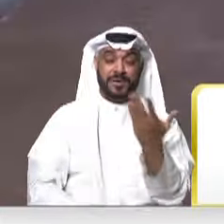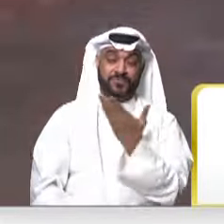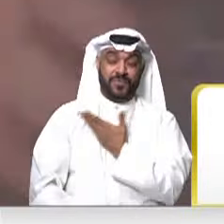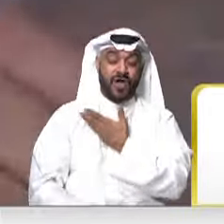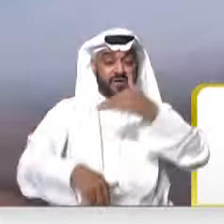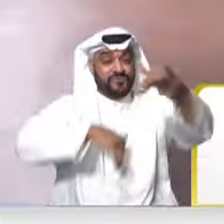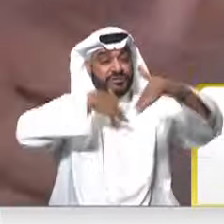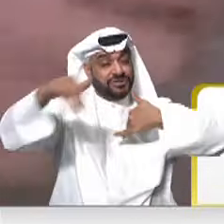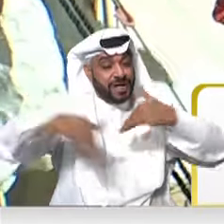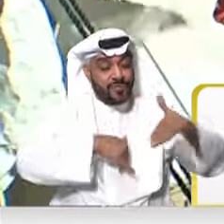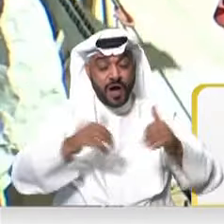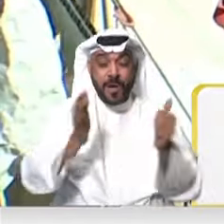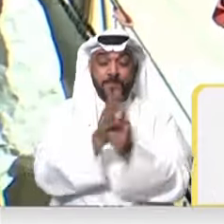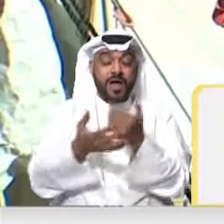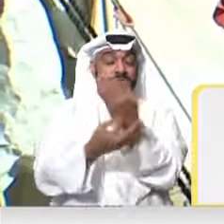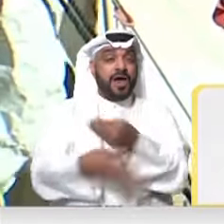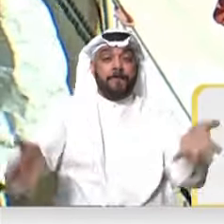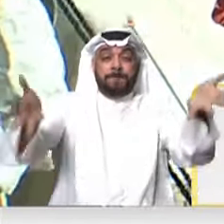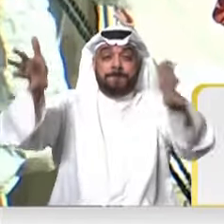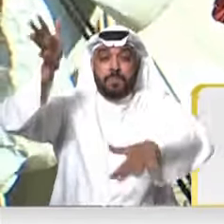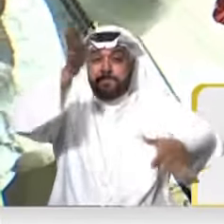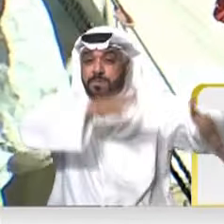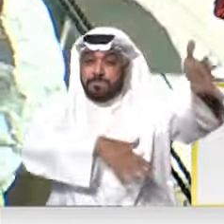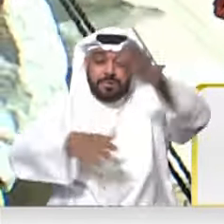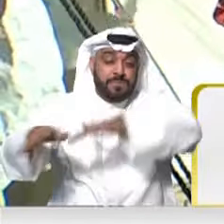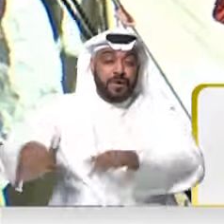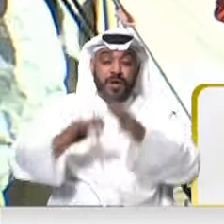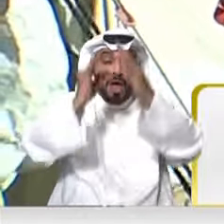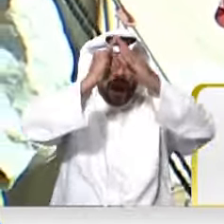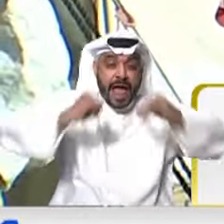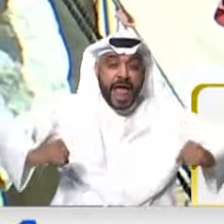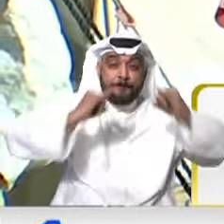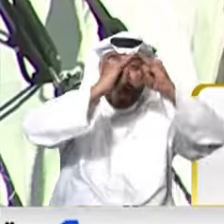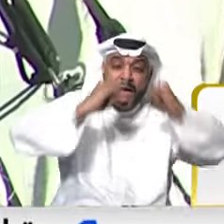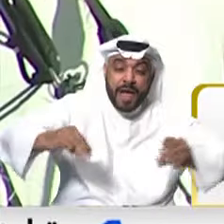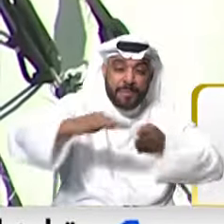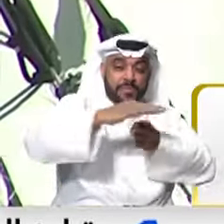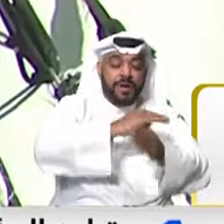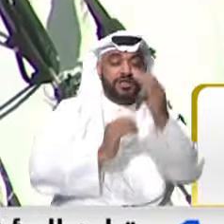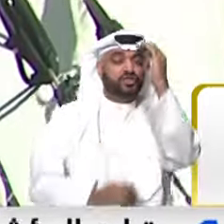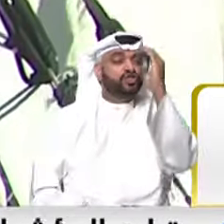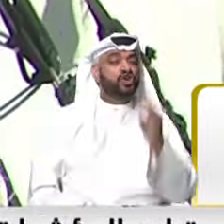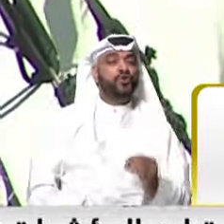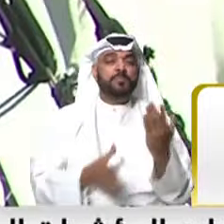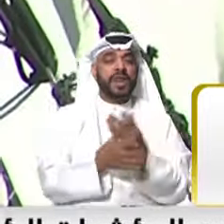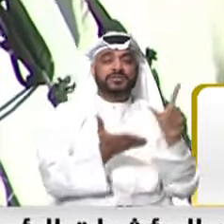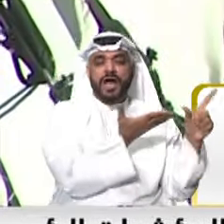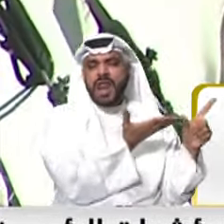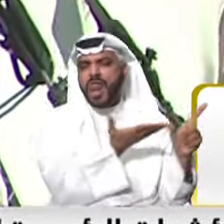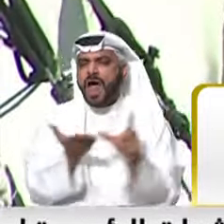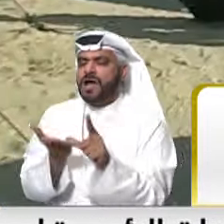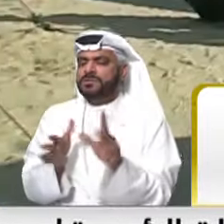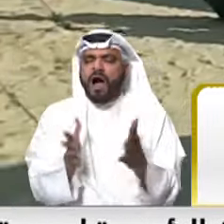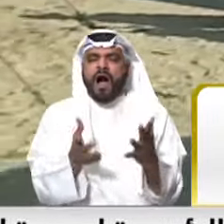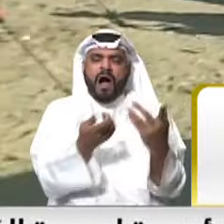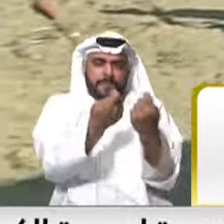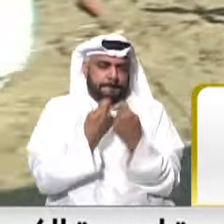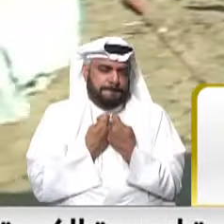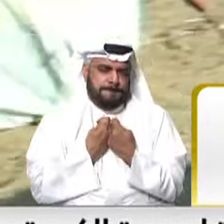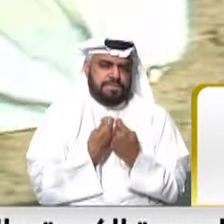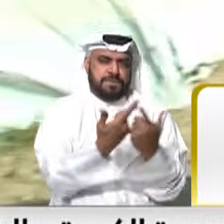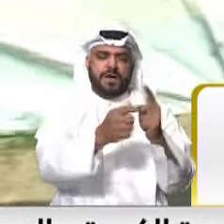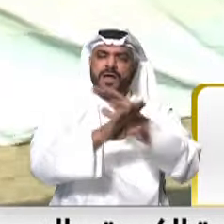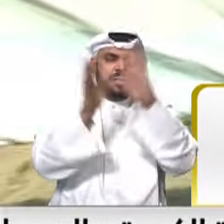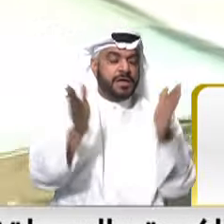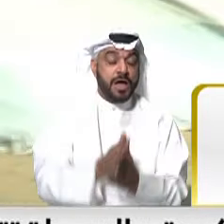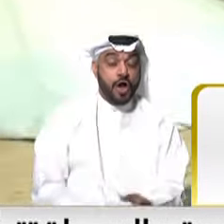الشوارع والطرقات، حيث يتكدس الناس في المناطق الجنوبية نتيجة النزوح الإجباري، أكثر